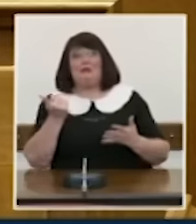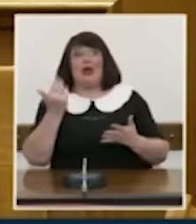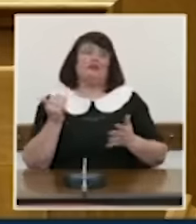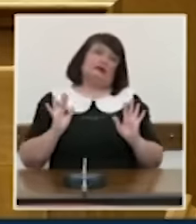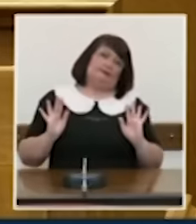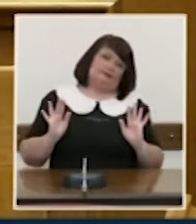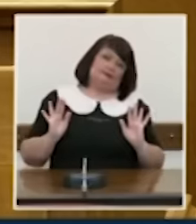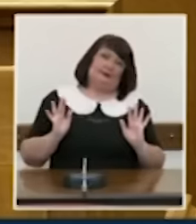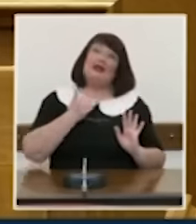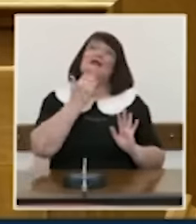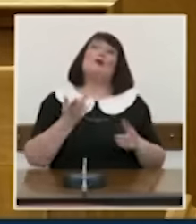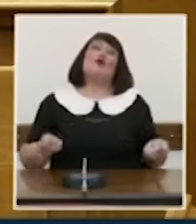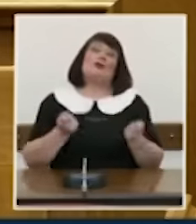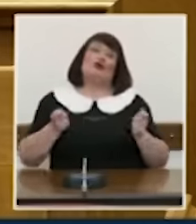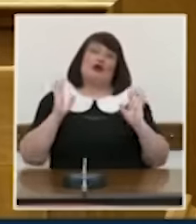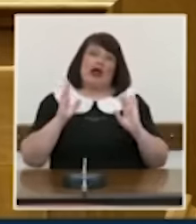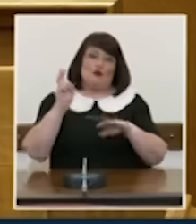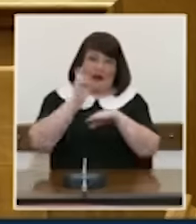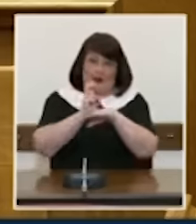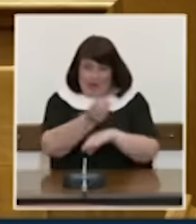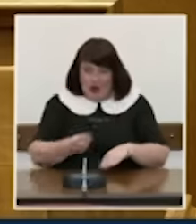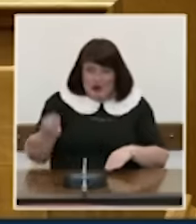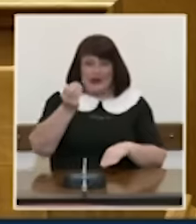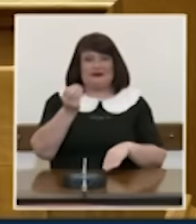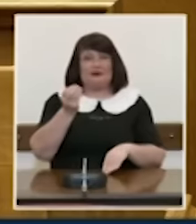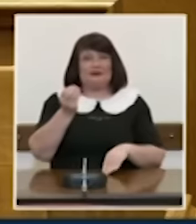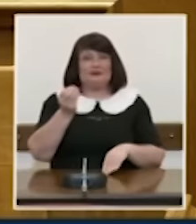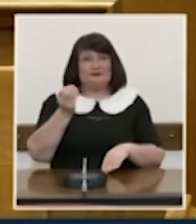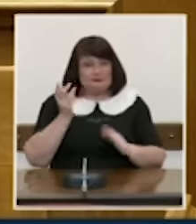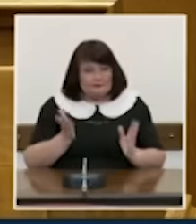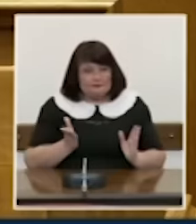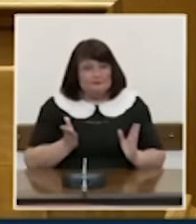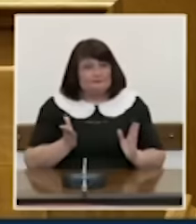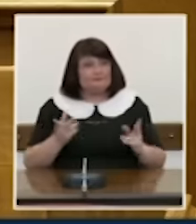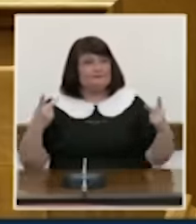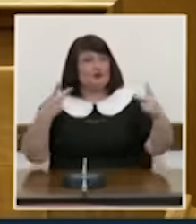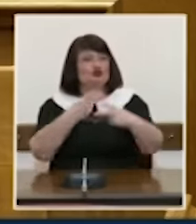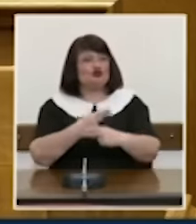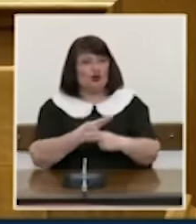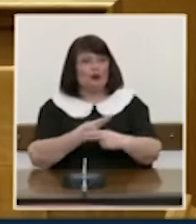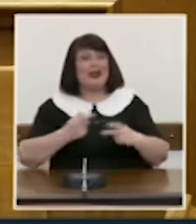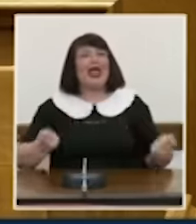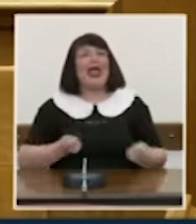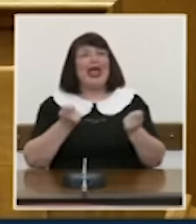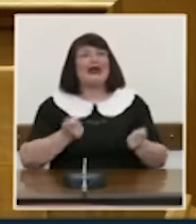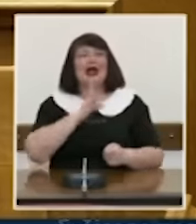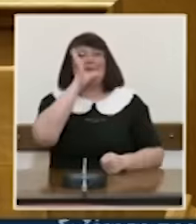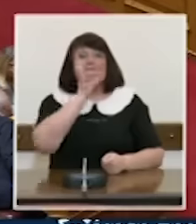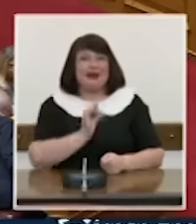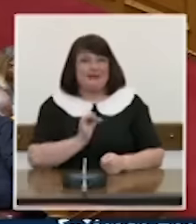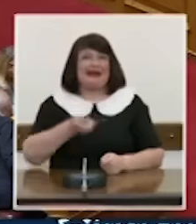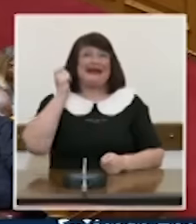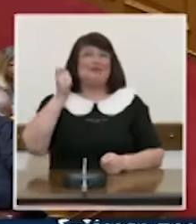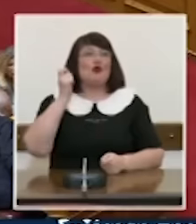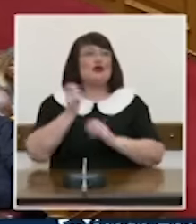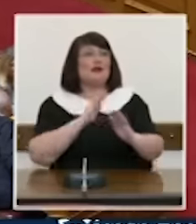συμβεί. Τα πλεονάσματα βγαίνουν επίσης από τις περικοπές σε έργα πραγματικής πολιτικής